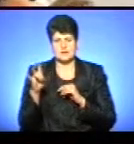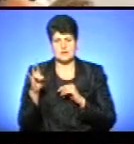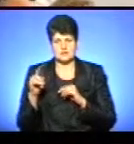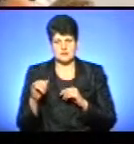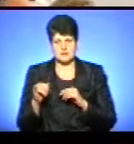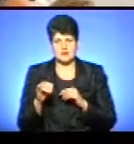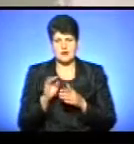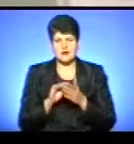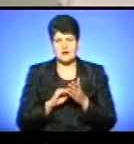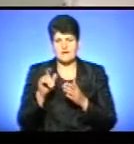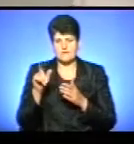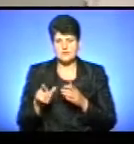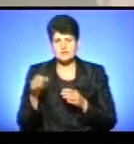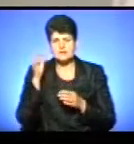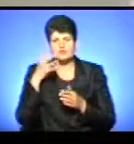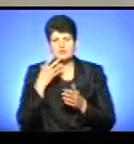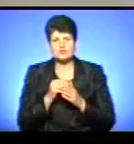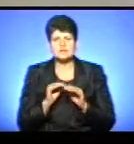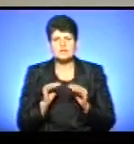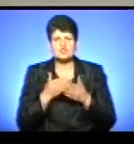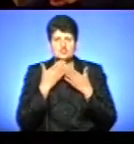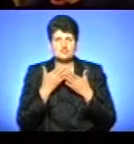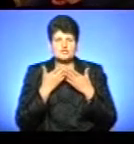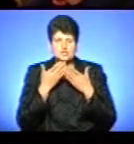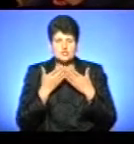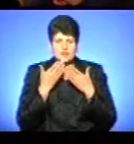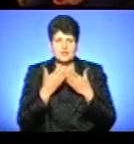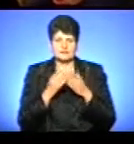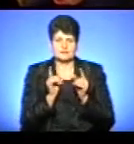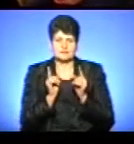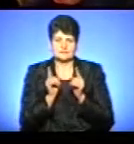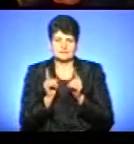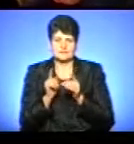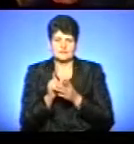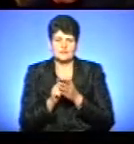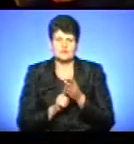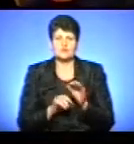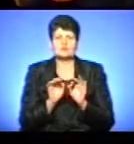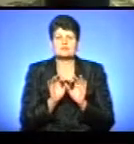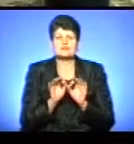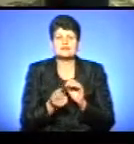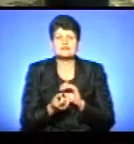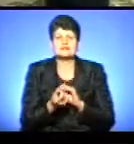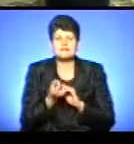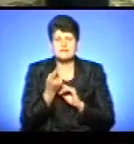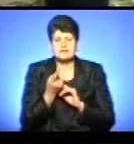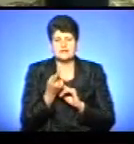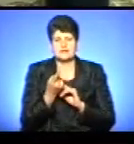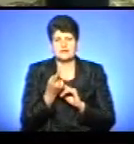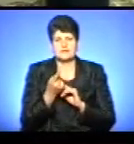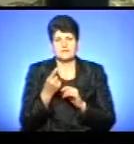Авторка згадує своє дитинство, читає уривки «Баби Сяби», розповідає їй дітям, як з'явився образ